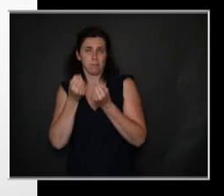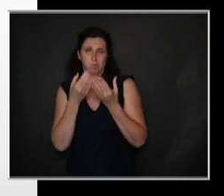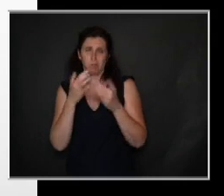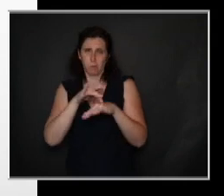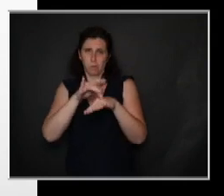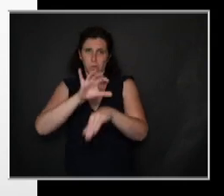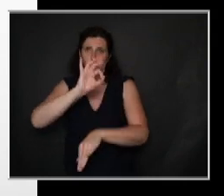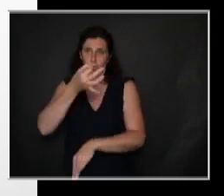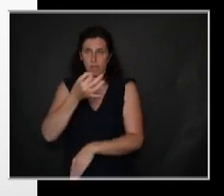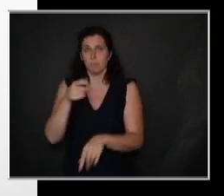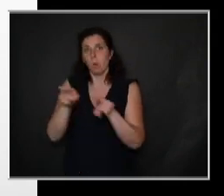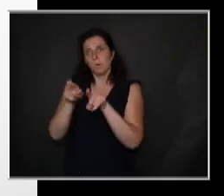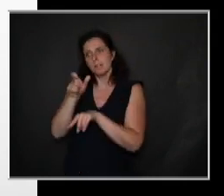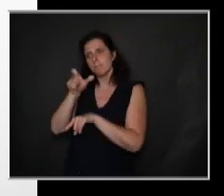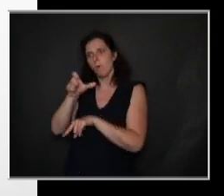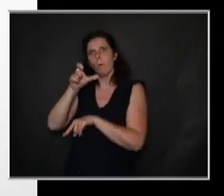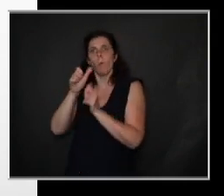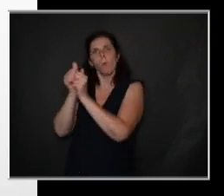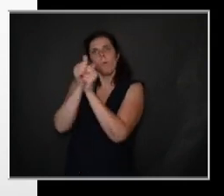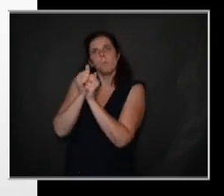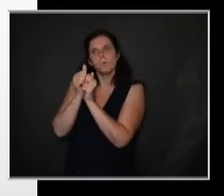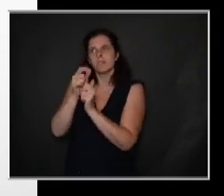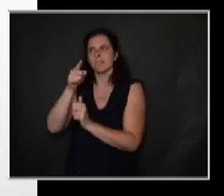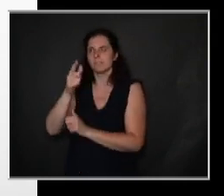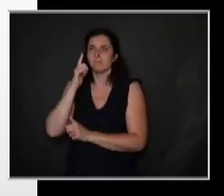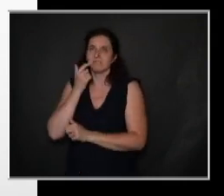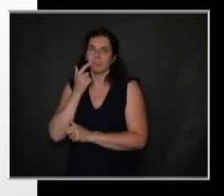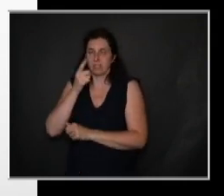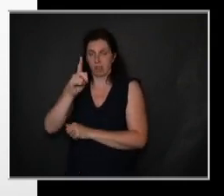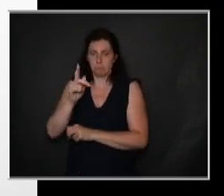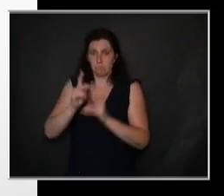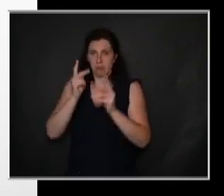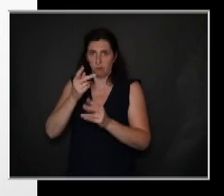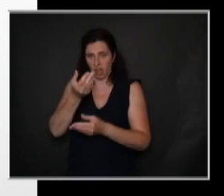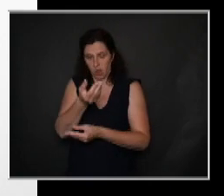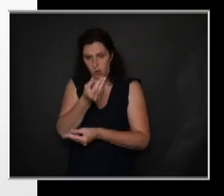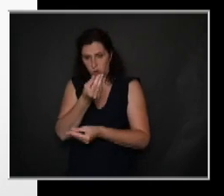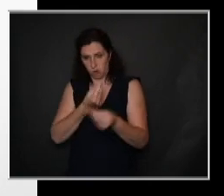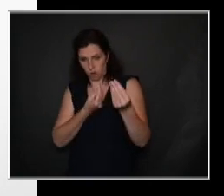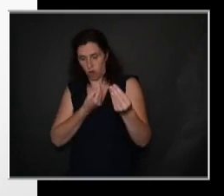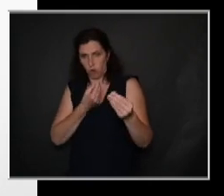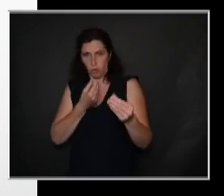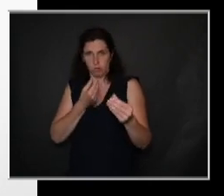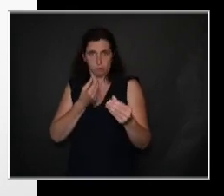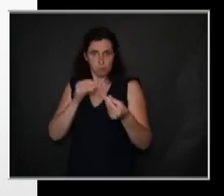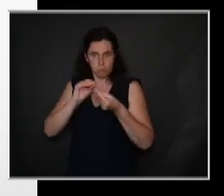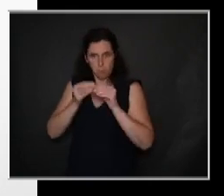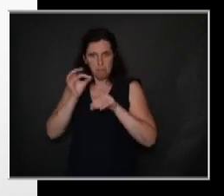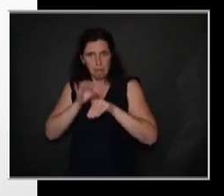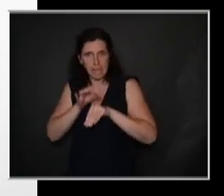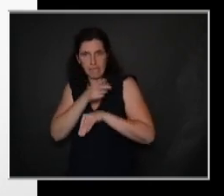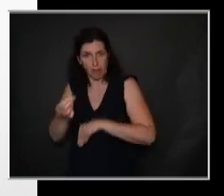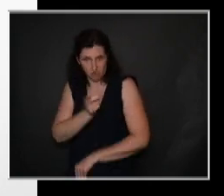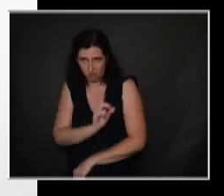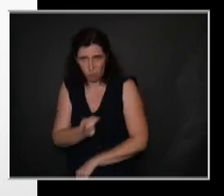parce qu'elle n'est pas, comme on va l'appeler ici, symptomatique. C'est-à-dire que ce n'est pas une lombalgie qui va témoigner d'une maladie grave, parce